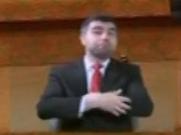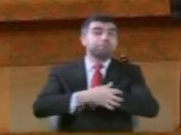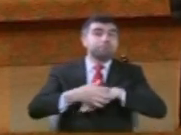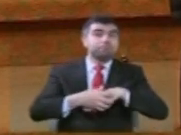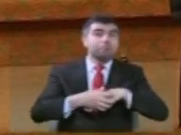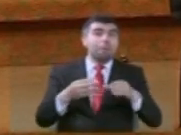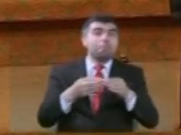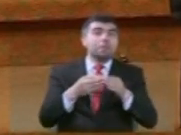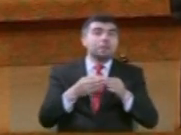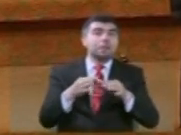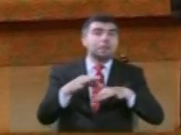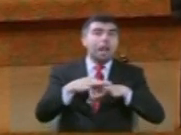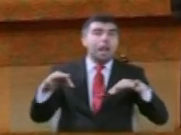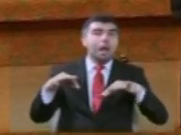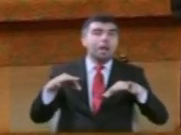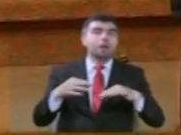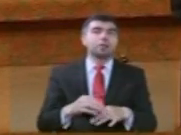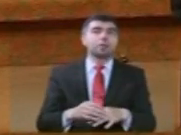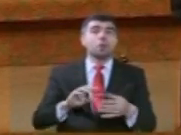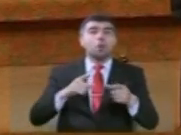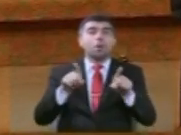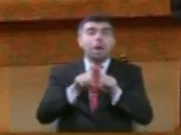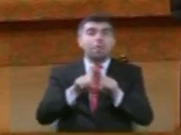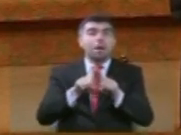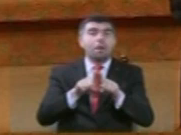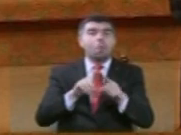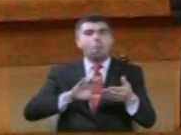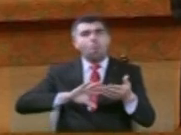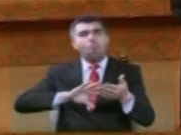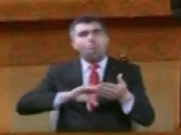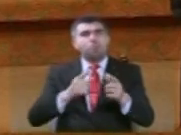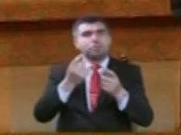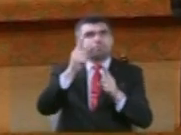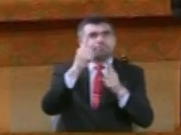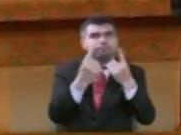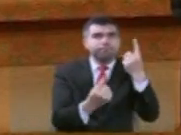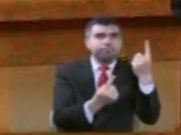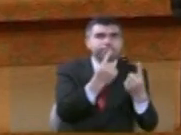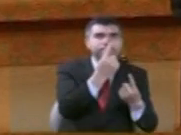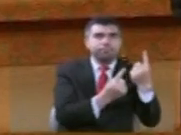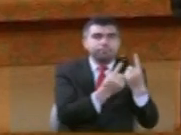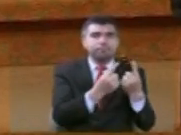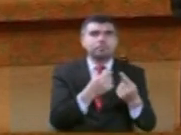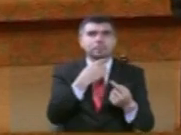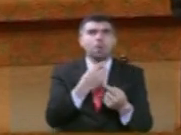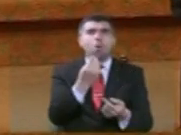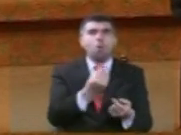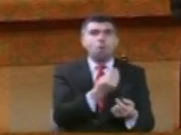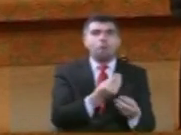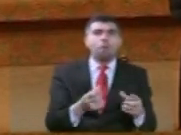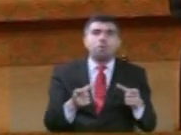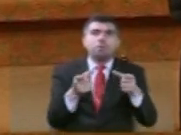المطلقات المستفيدات أصالة عن أنفسهن ونيابة عن أبنائهن القاصرين إلى غاية